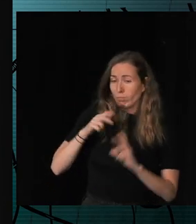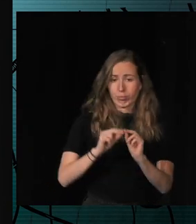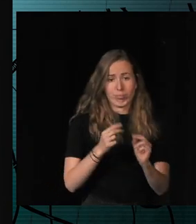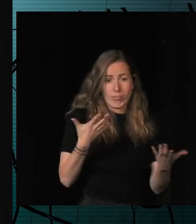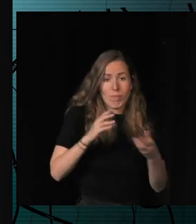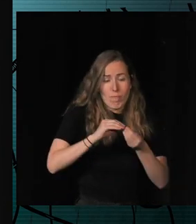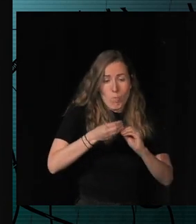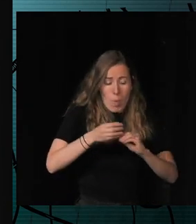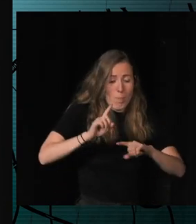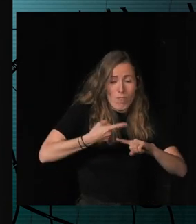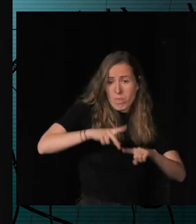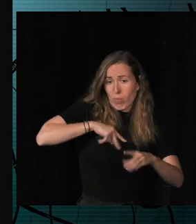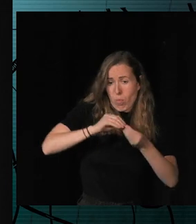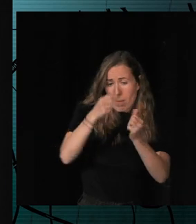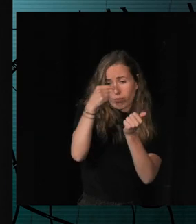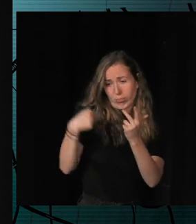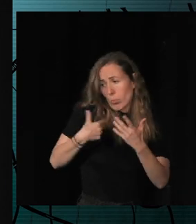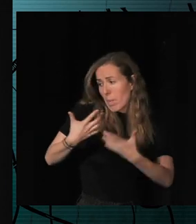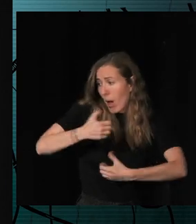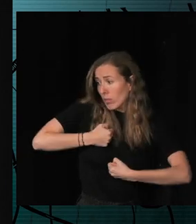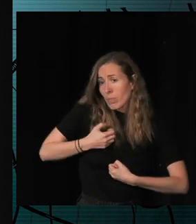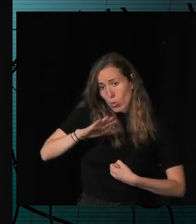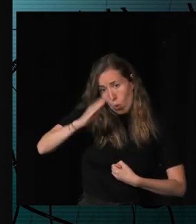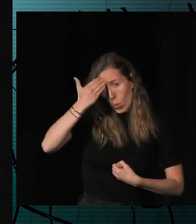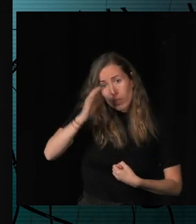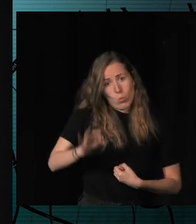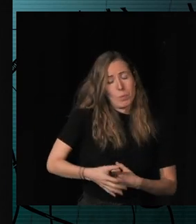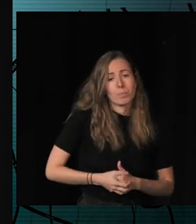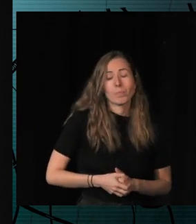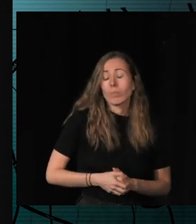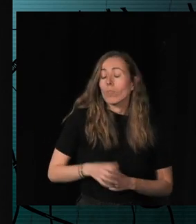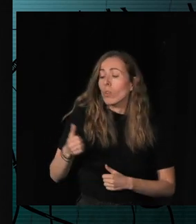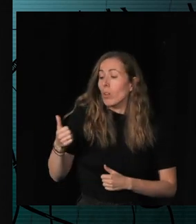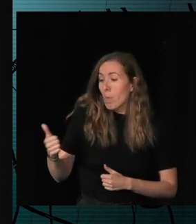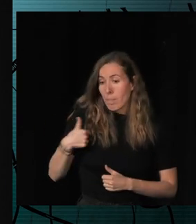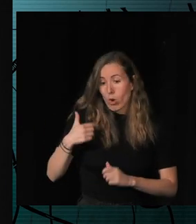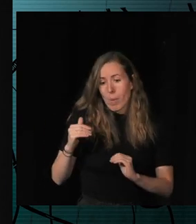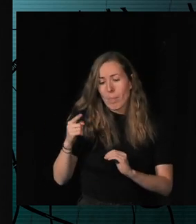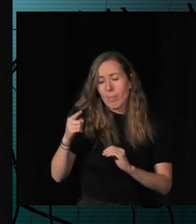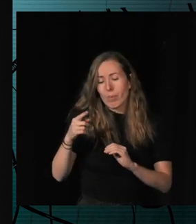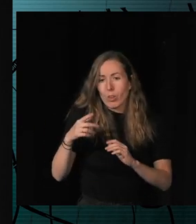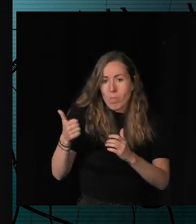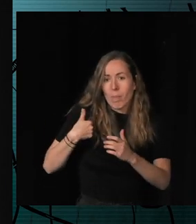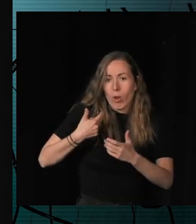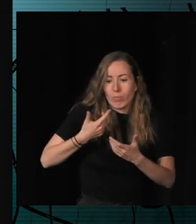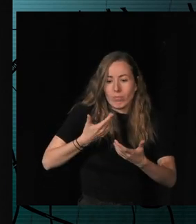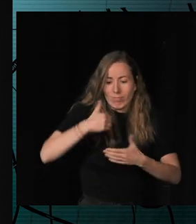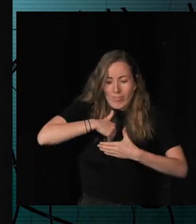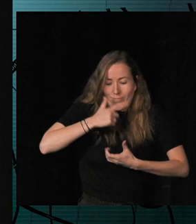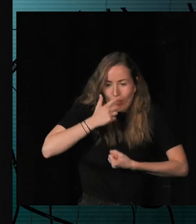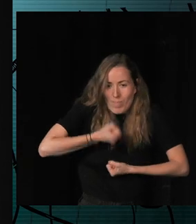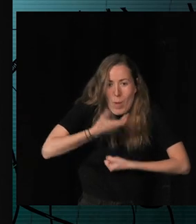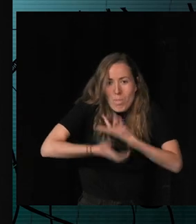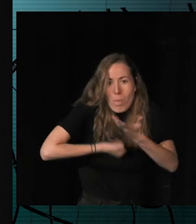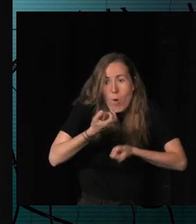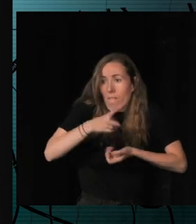démarche honnête par rapport à ça mais c'est aussi quelqu'un malgré les bien sexiste qu'on a un petit peu évoqué qui parle toujours de manière assez passionnante du cinéma qui dit plein de choses